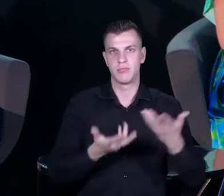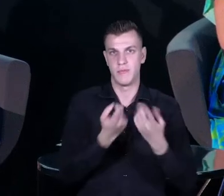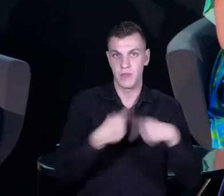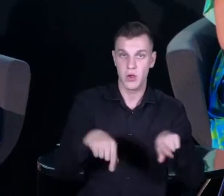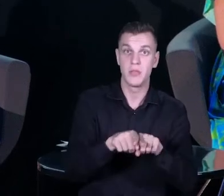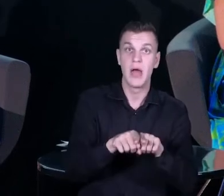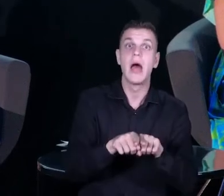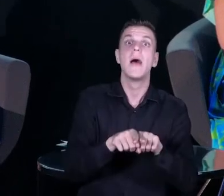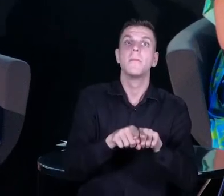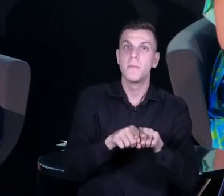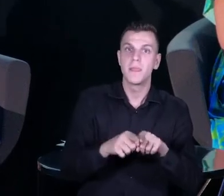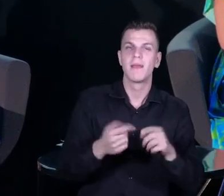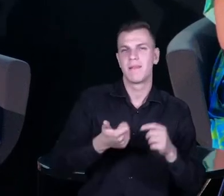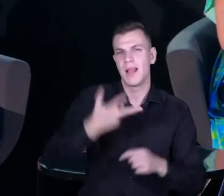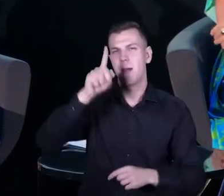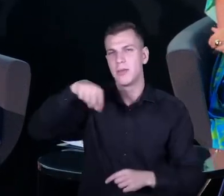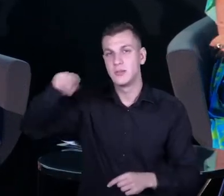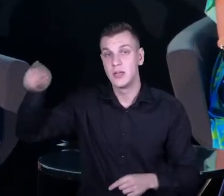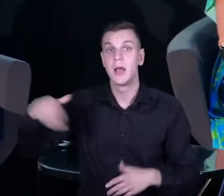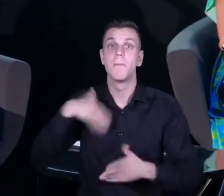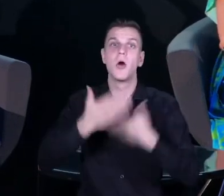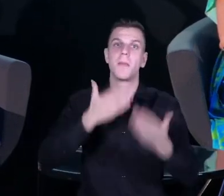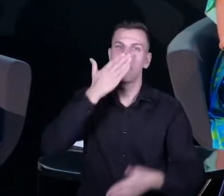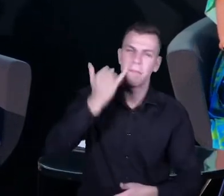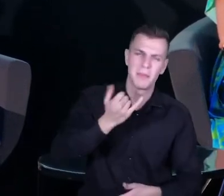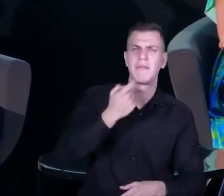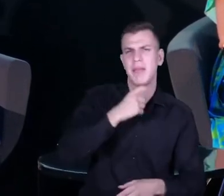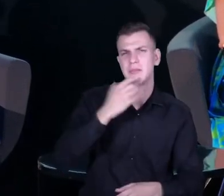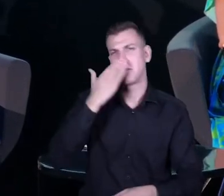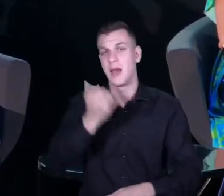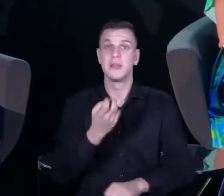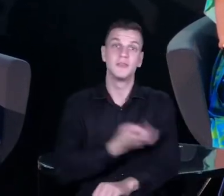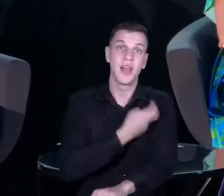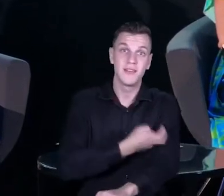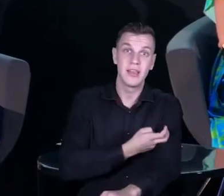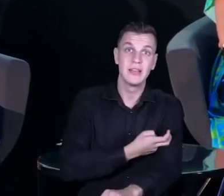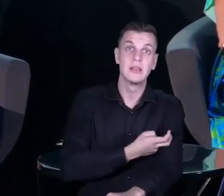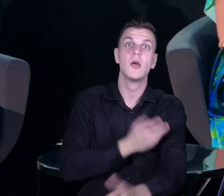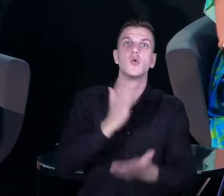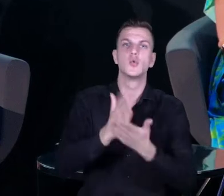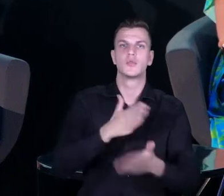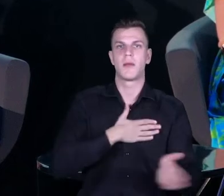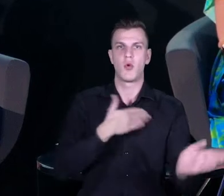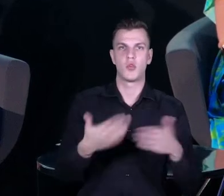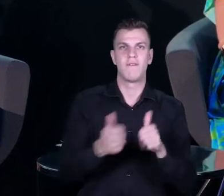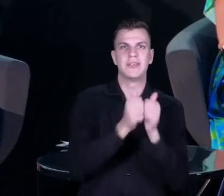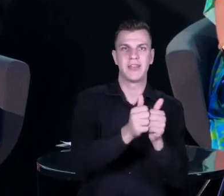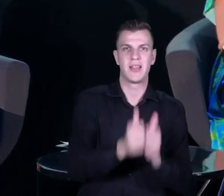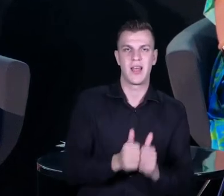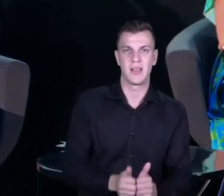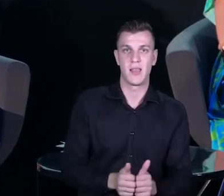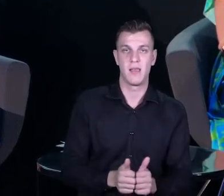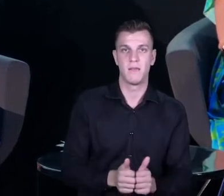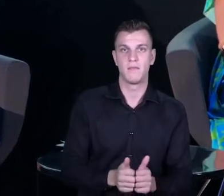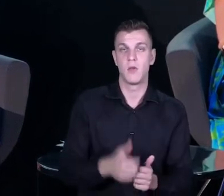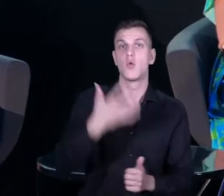żeby już w kwietniu, maju, czerwcu zadania interdyscyplinarne były zupełnie samodzielnie przygotowane przez